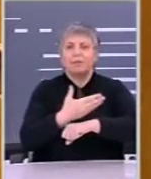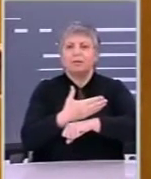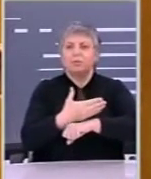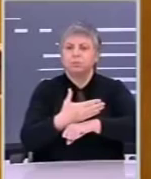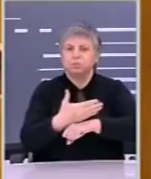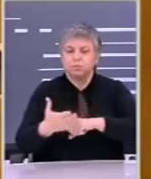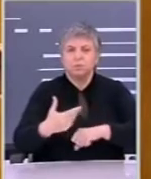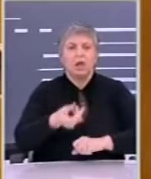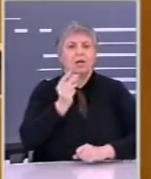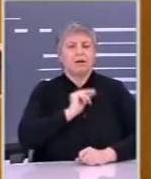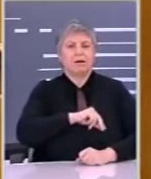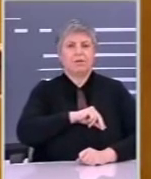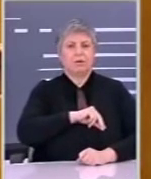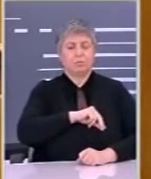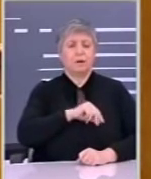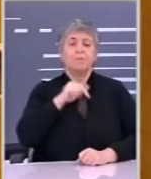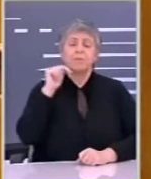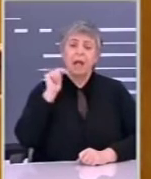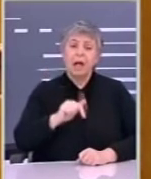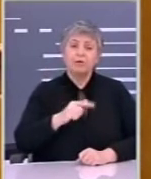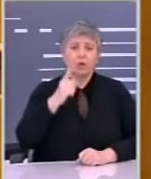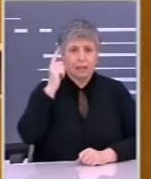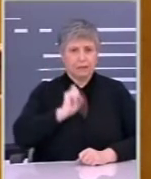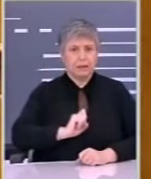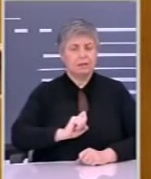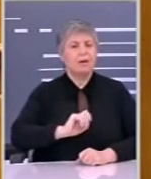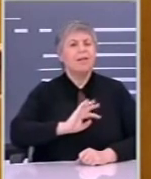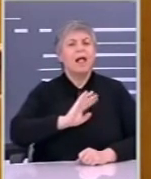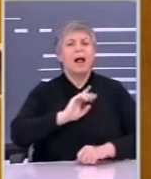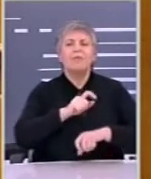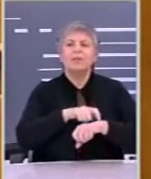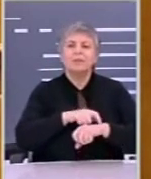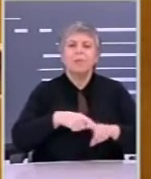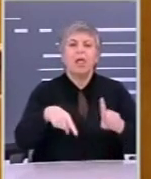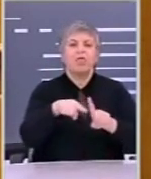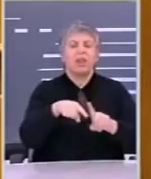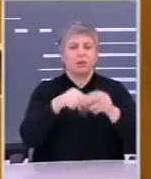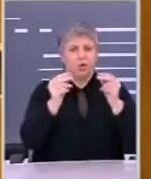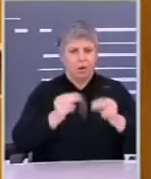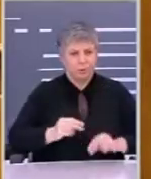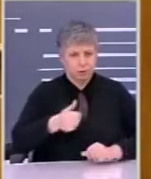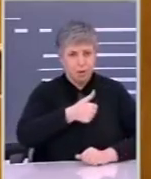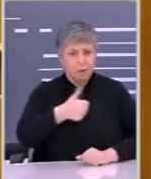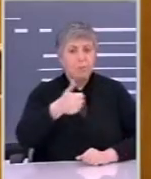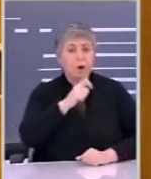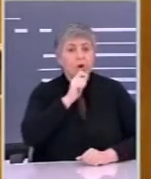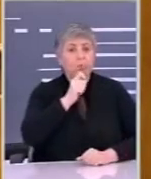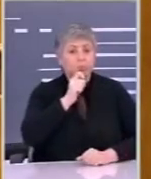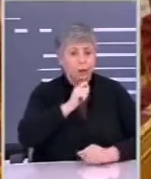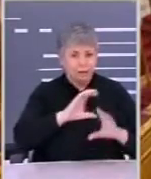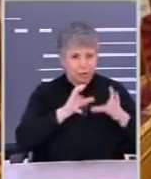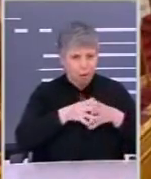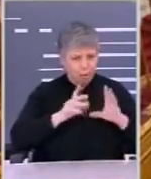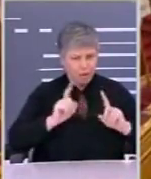και να είστε βέβαιοι ότι το αποτέλεσμα δεν θα είναι καλό για την παρούσα κυβέρνηση. Θα είναι το καλύτερο δυνατό για τη μεγάλη πλειοψηφία του ελληνικού λαού. Σας ευχαριστώ.